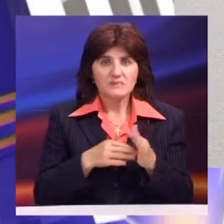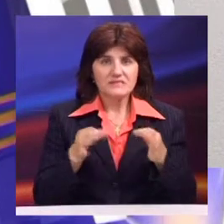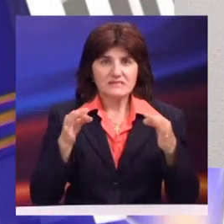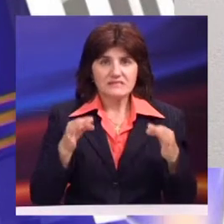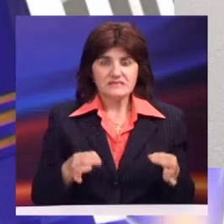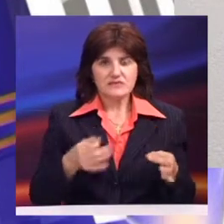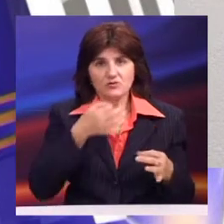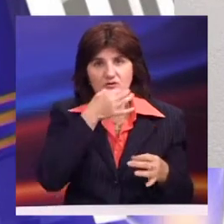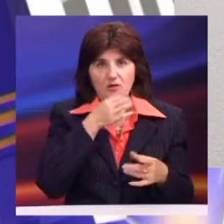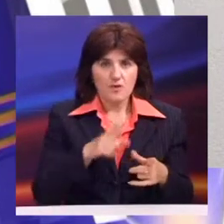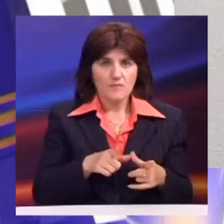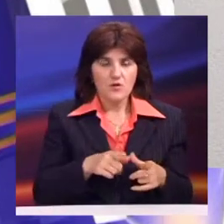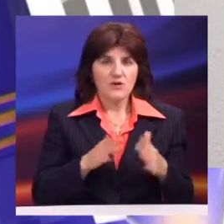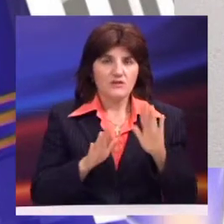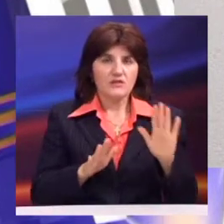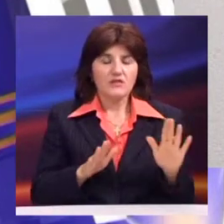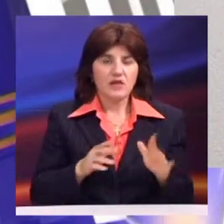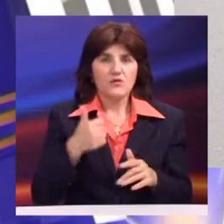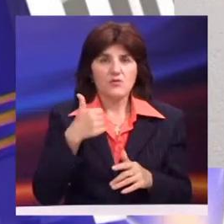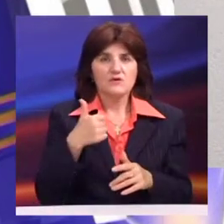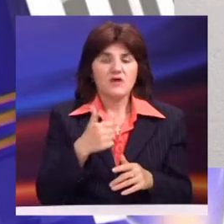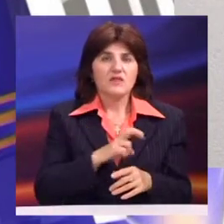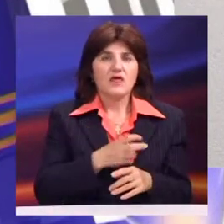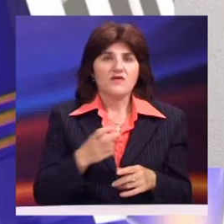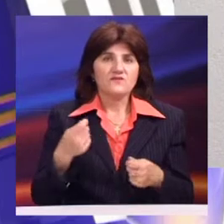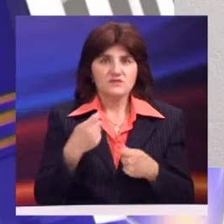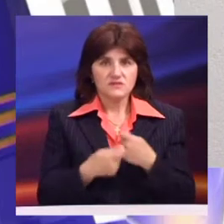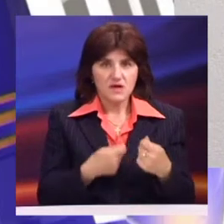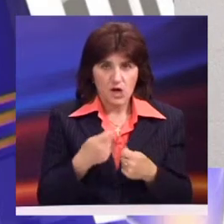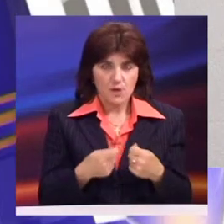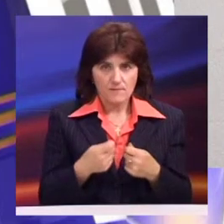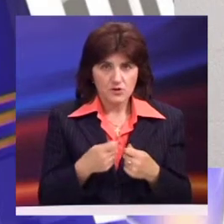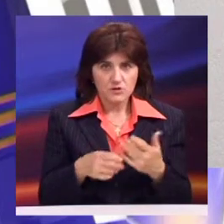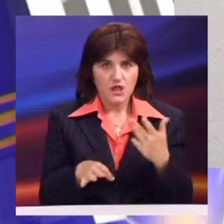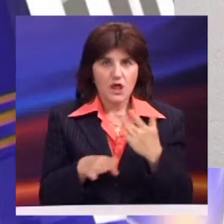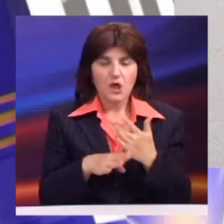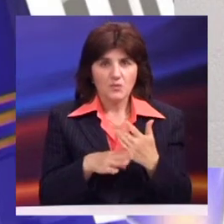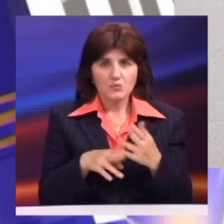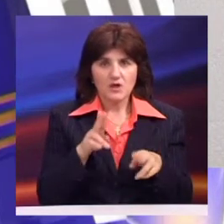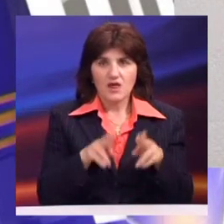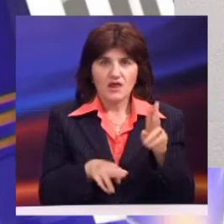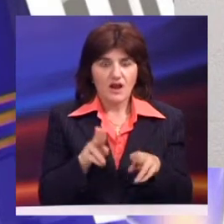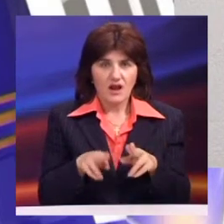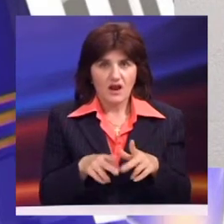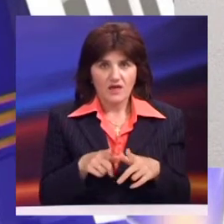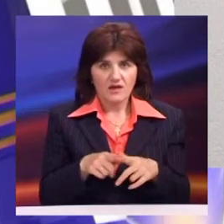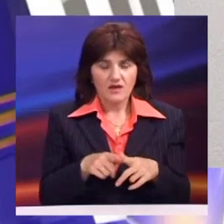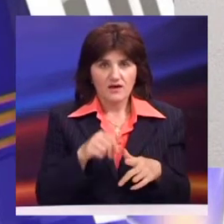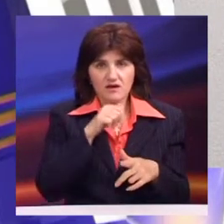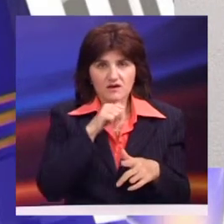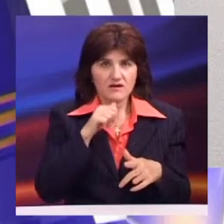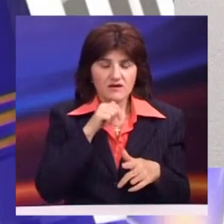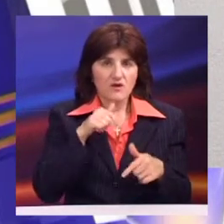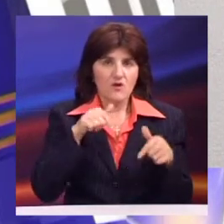potrebu za stabilizacijom i za takvu jednu vrstu posla pružanja adekvatne nege i lečenja nam